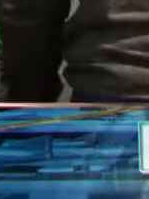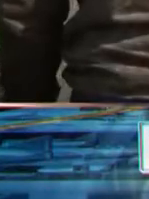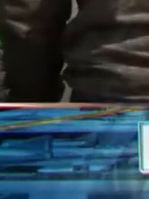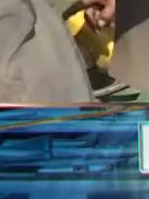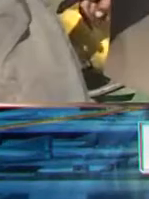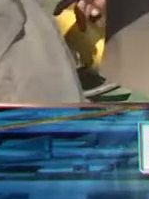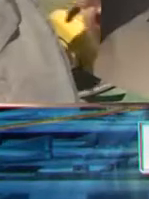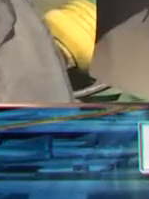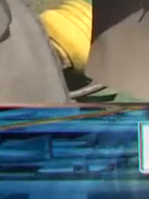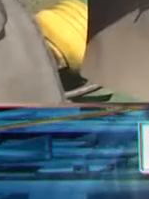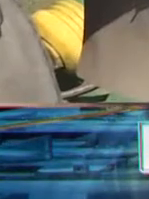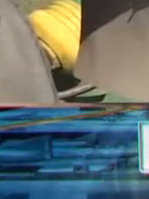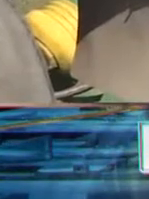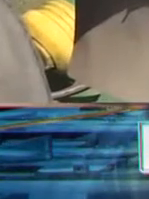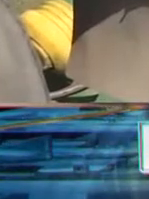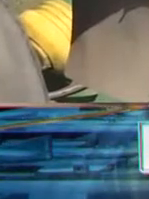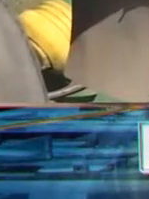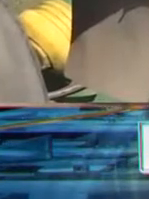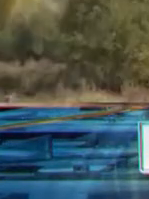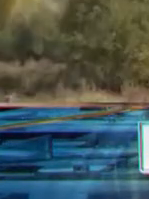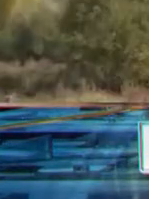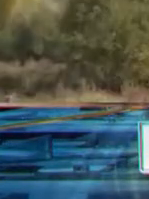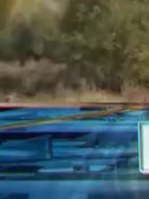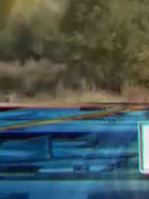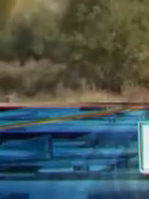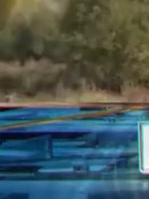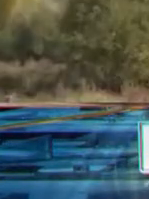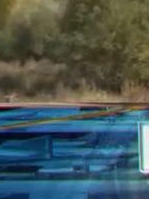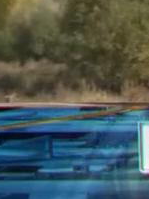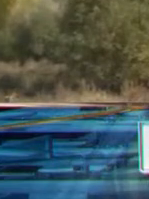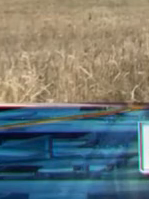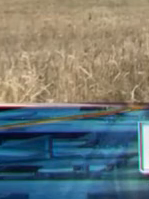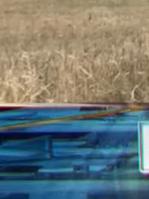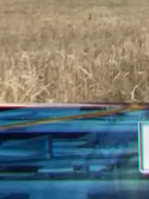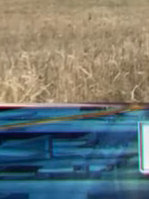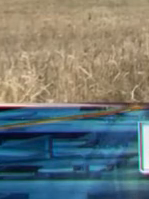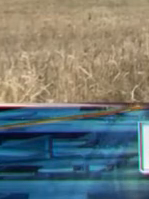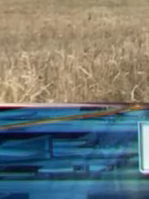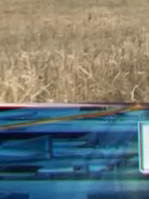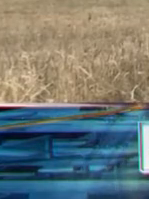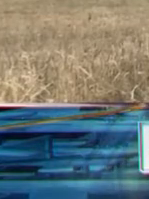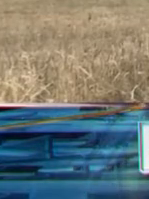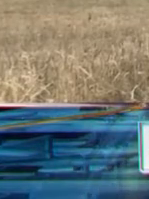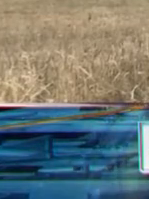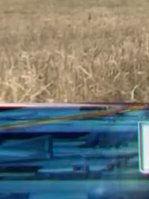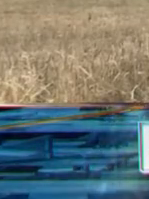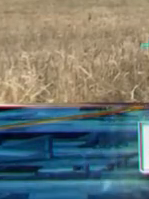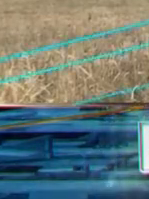Оқу мен тәжірибені ұштастырмақ, Саржас кәсіптік техникалық колледжі биыл бос жатқан 120 гектар жерді игерді.